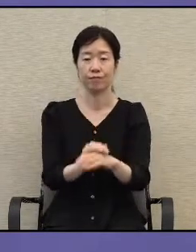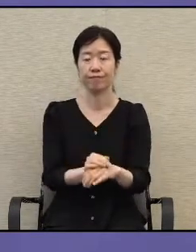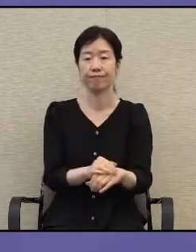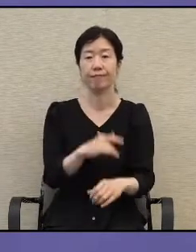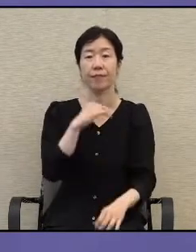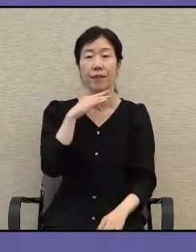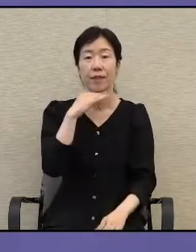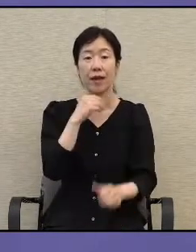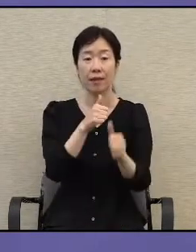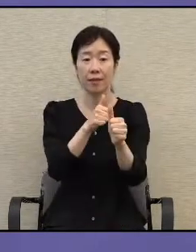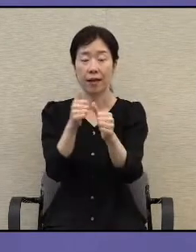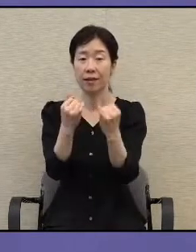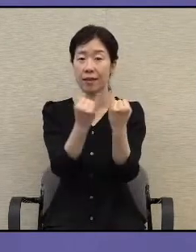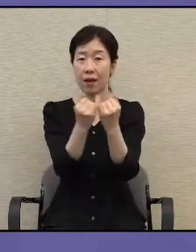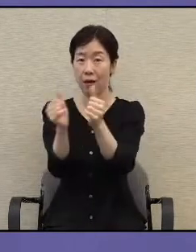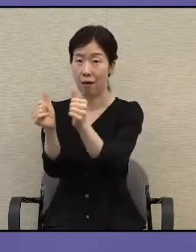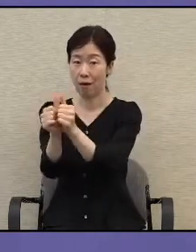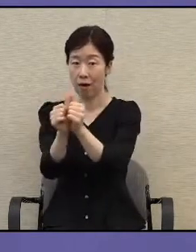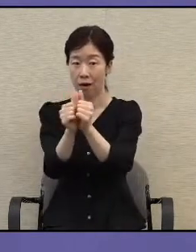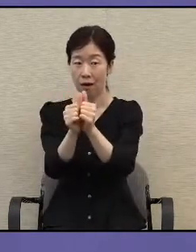보면 역시 이 성별로